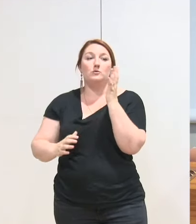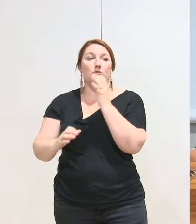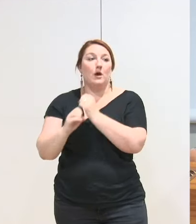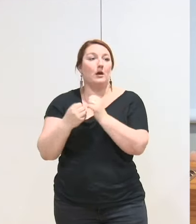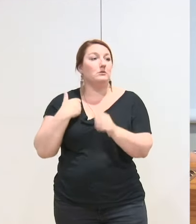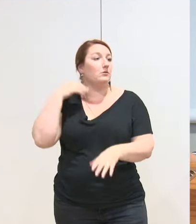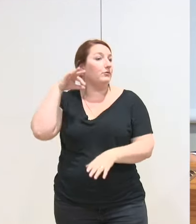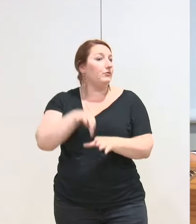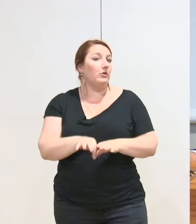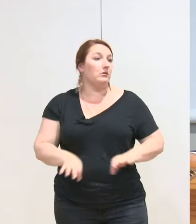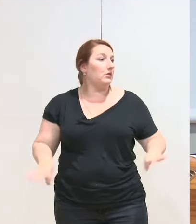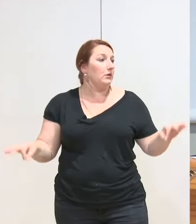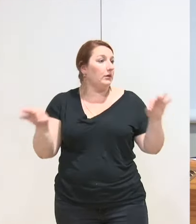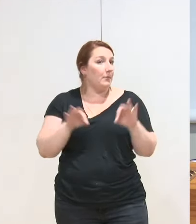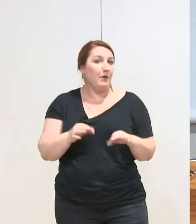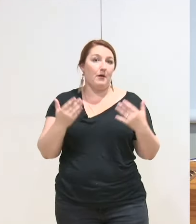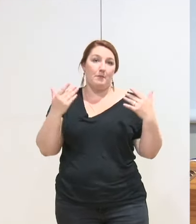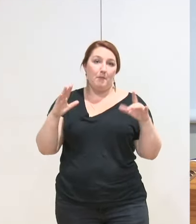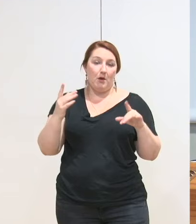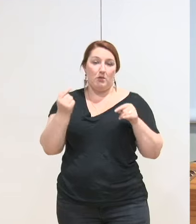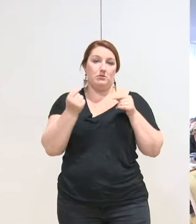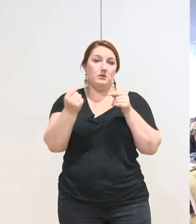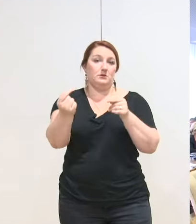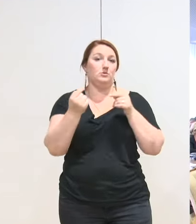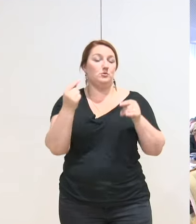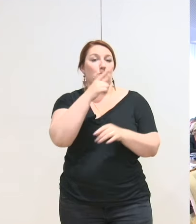vote mais une discussion monsieur